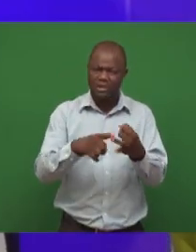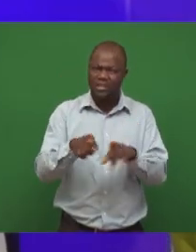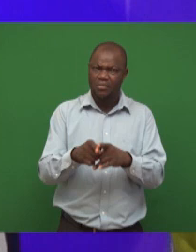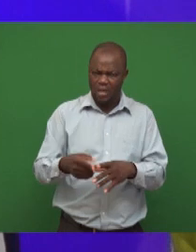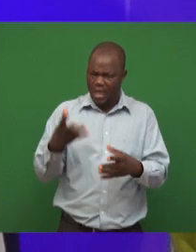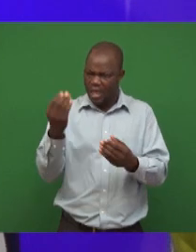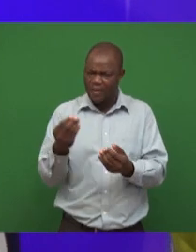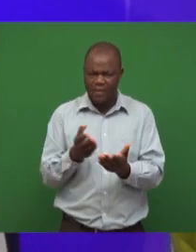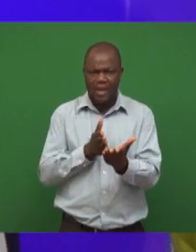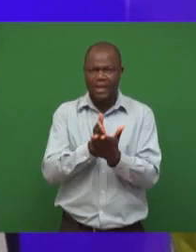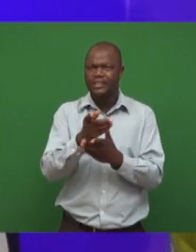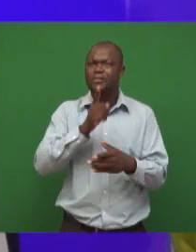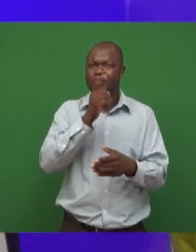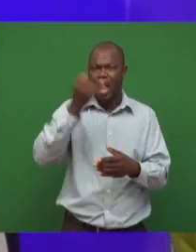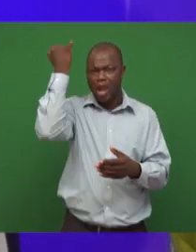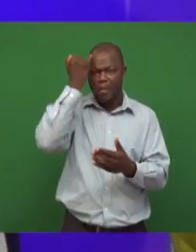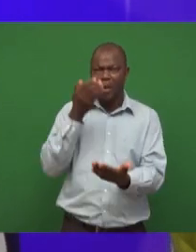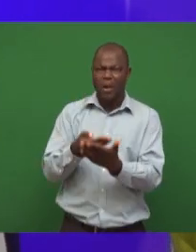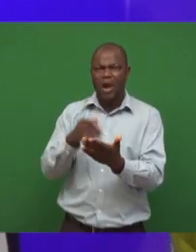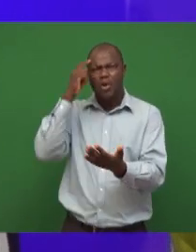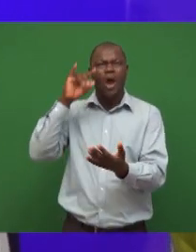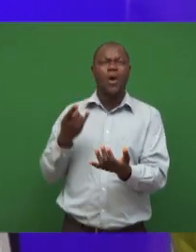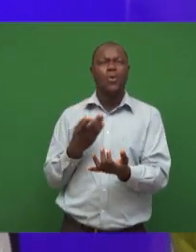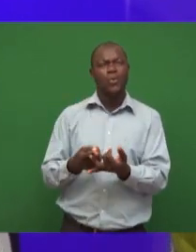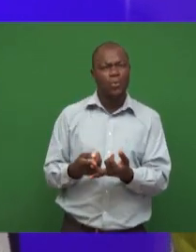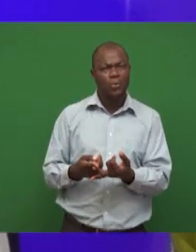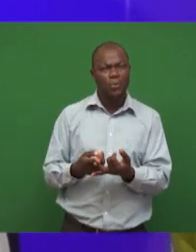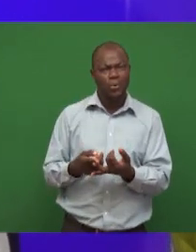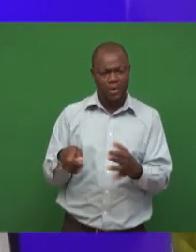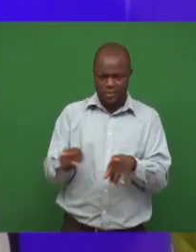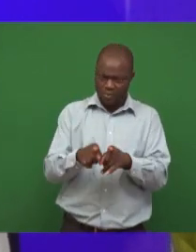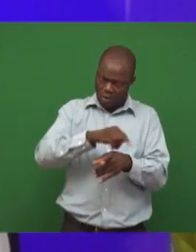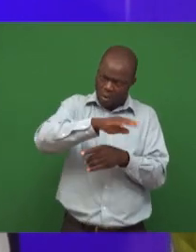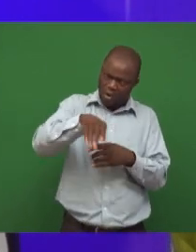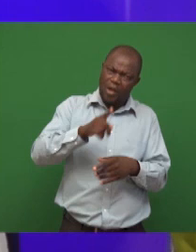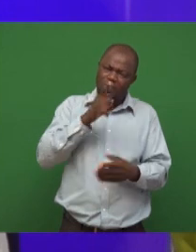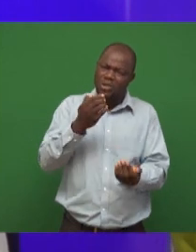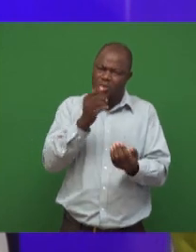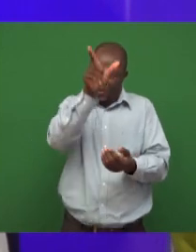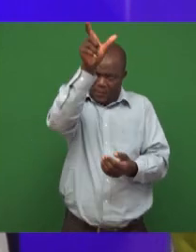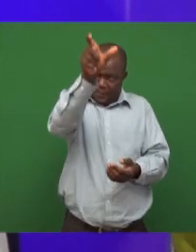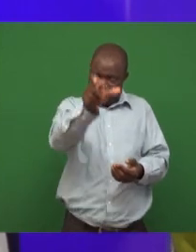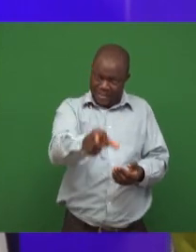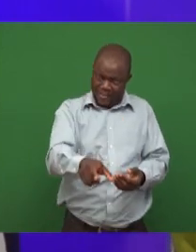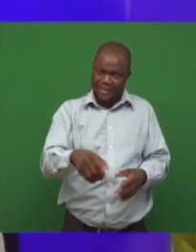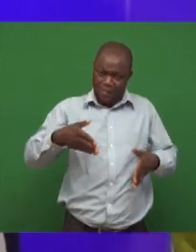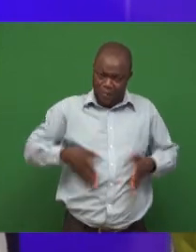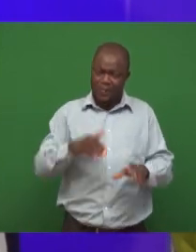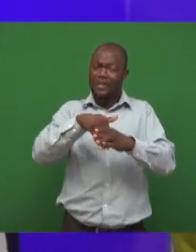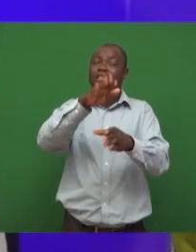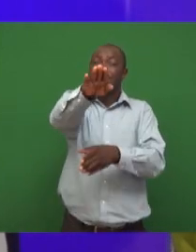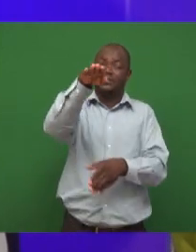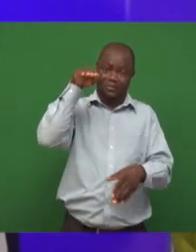yekuti unzwire mwana wababa namai nhingi, uchawana sei kodzero yekuti unzi uri munhu wemunyika